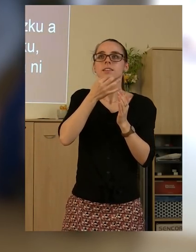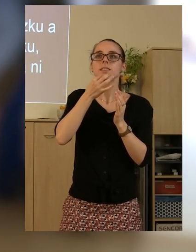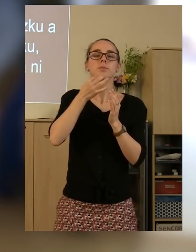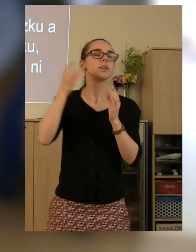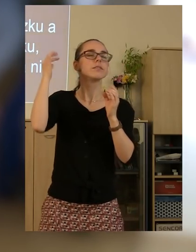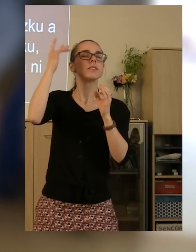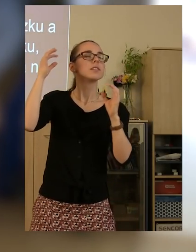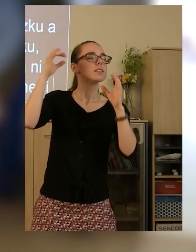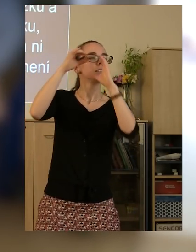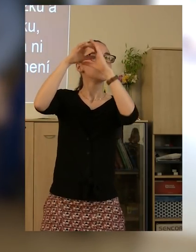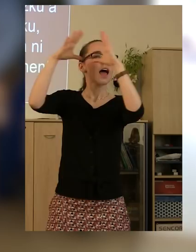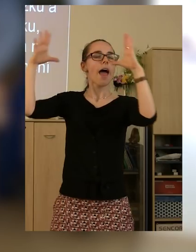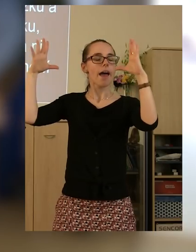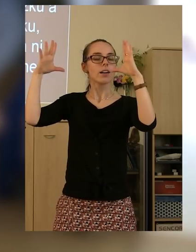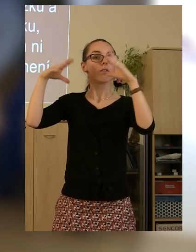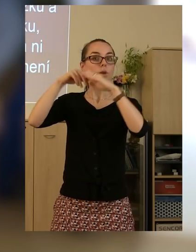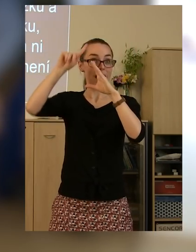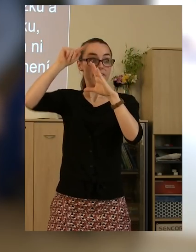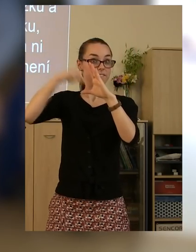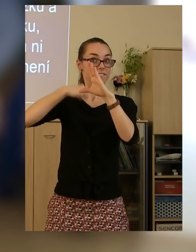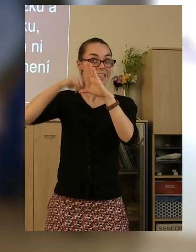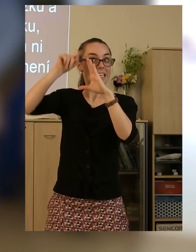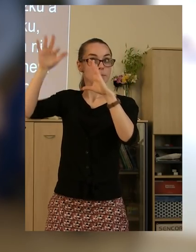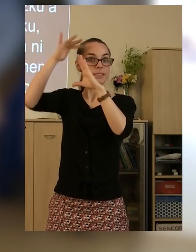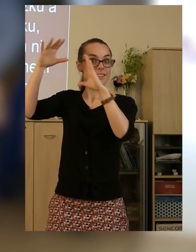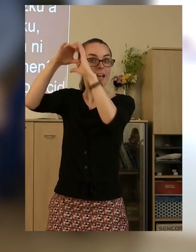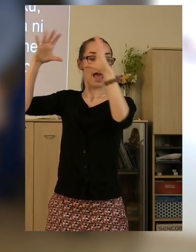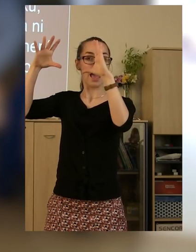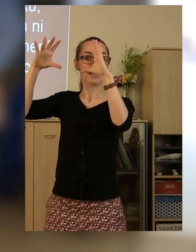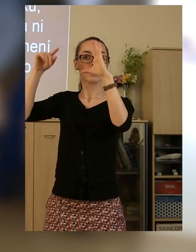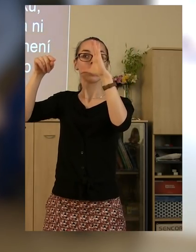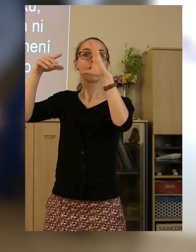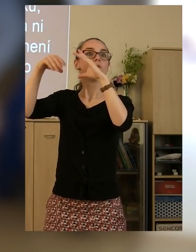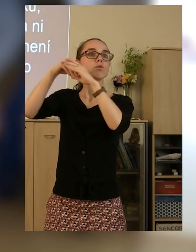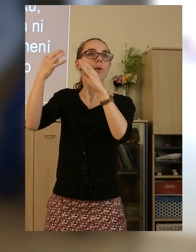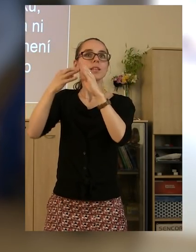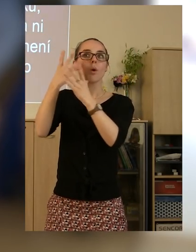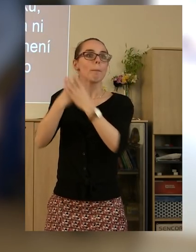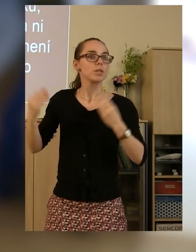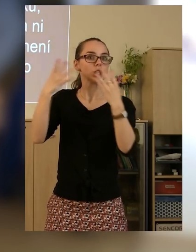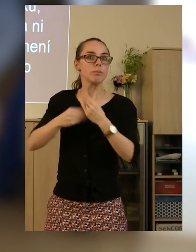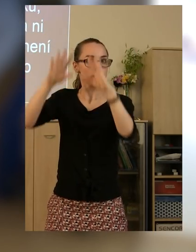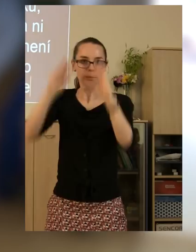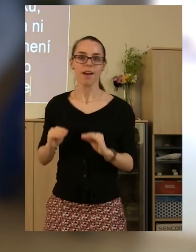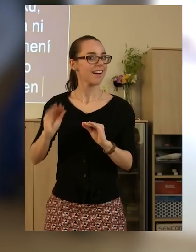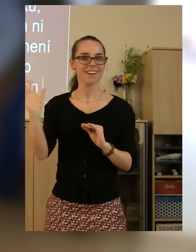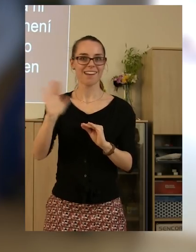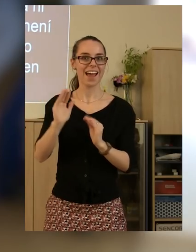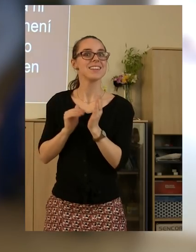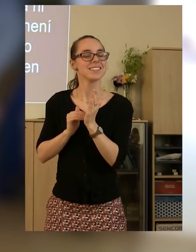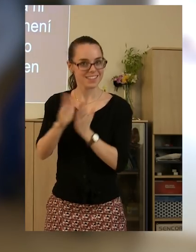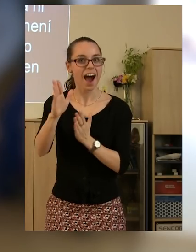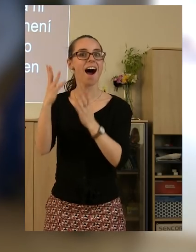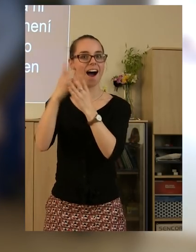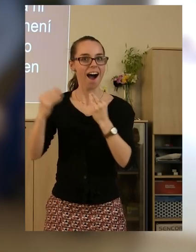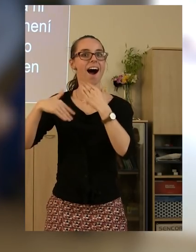do lucidního snu, takže zmizí ten rámec. Osobně se domnívám, že jestli